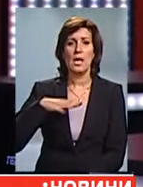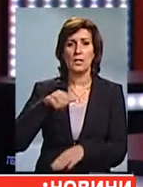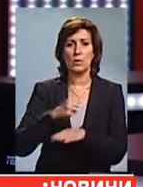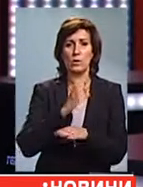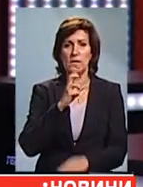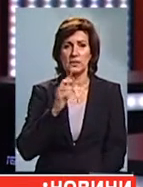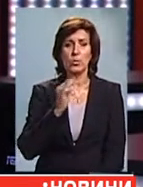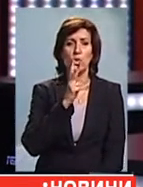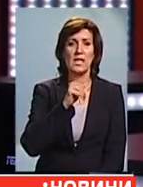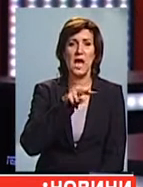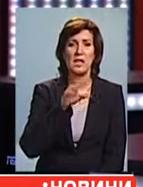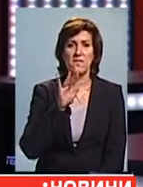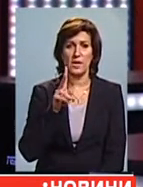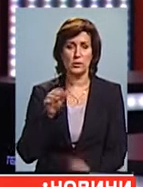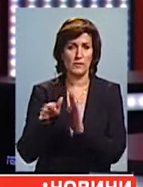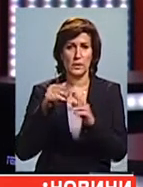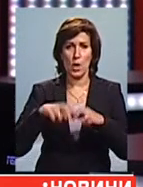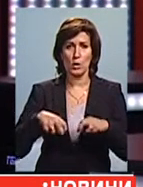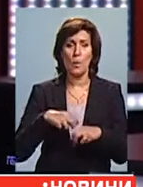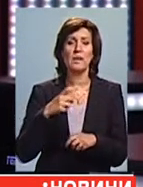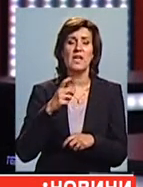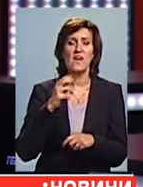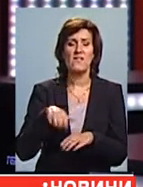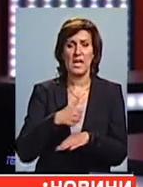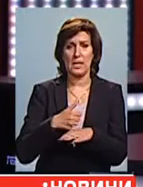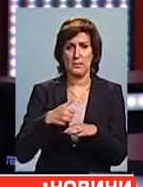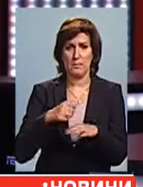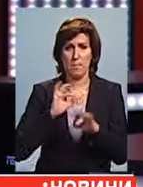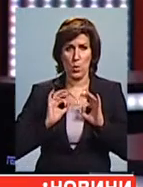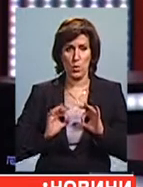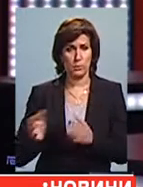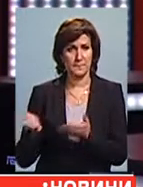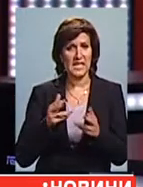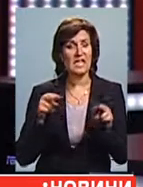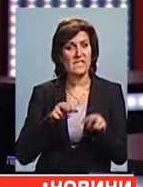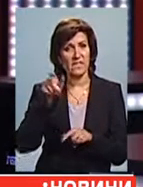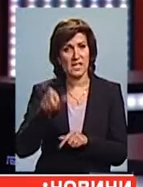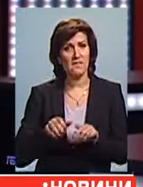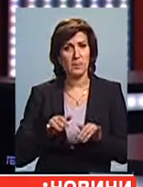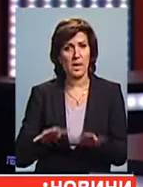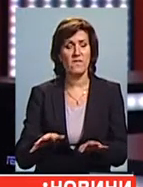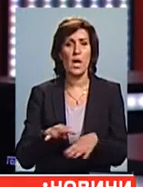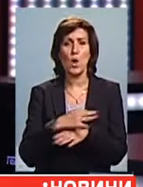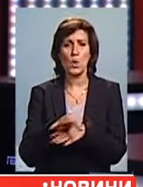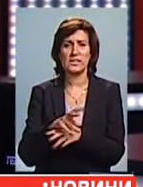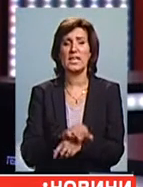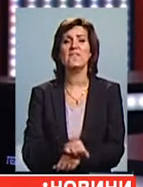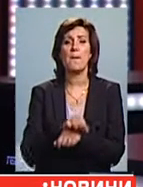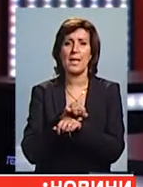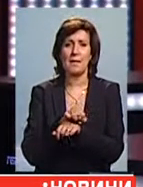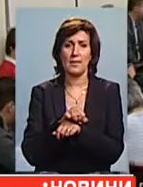Екс-голову СБУ Валентина Наливайченка викликають на допит до Генпрокуратури. Його запрошують як свідка у справі розстрілів на